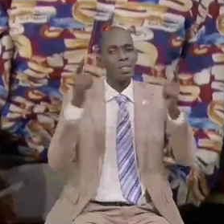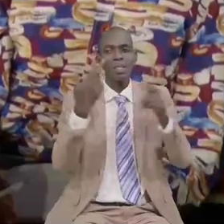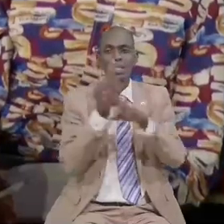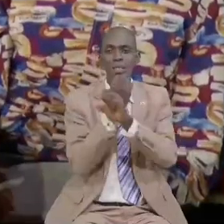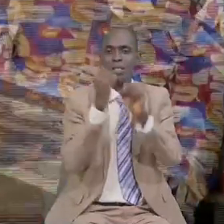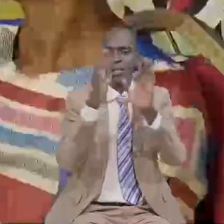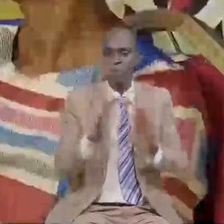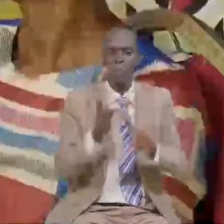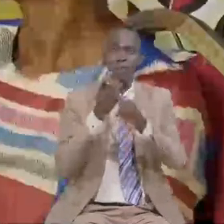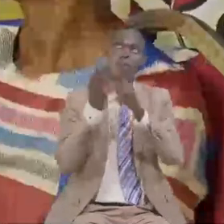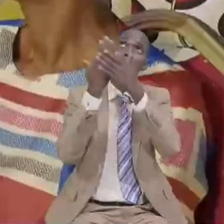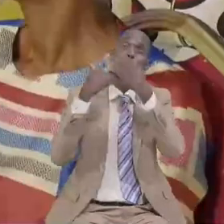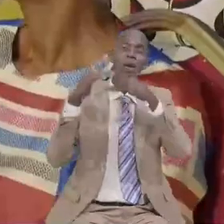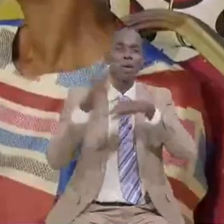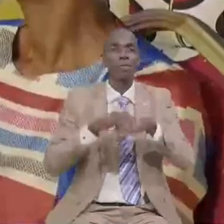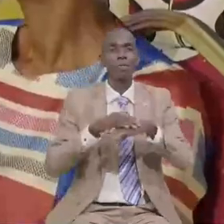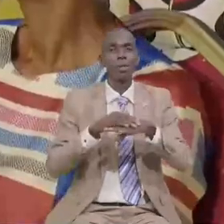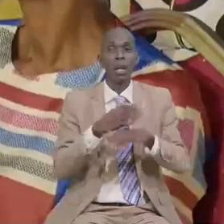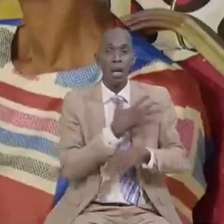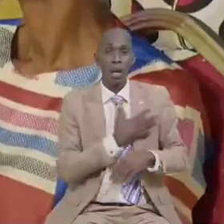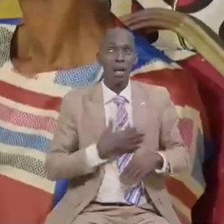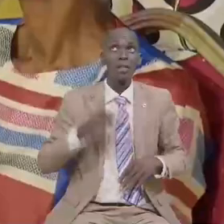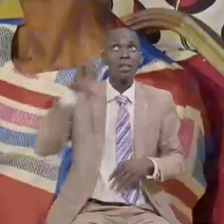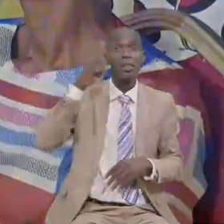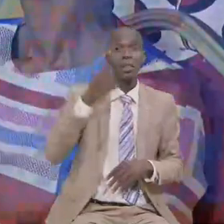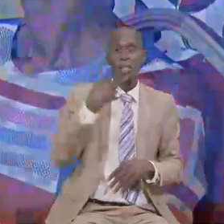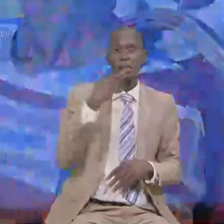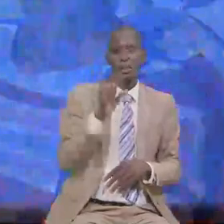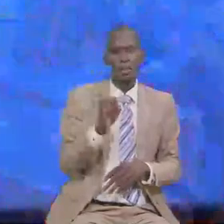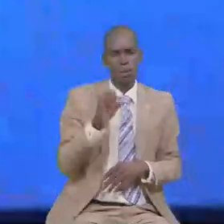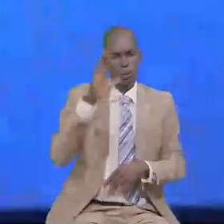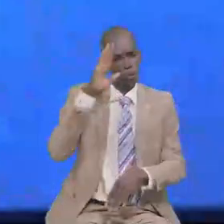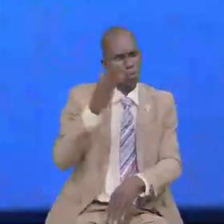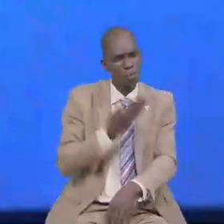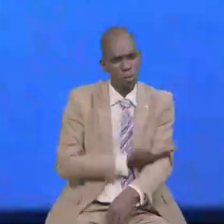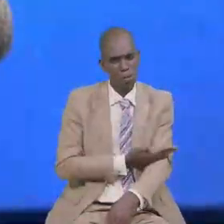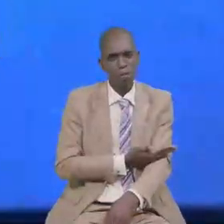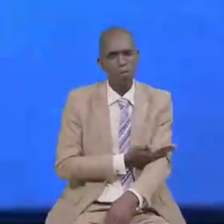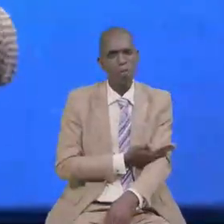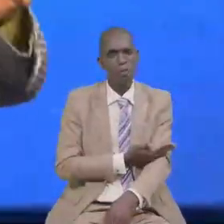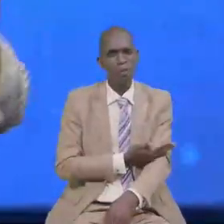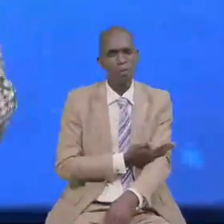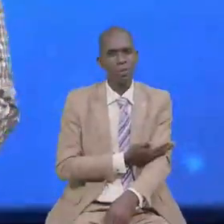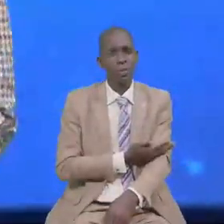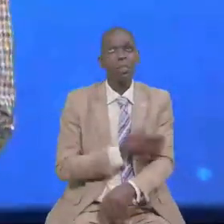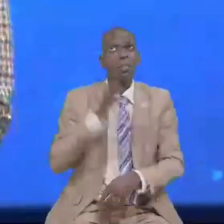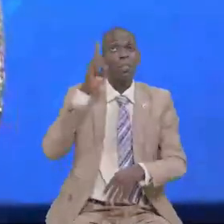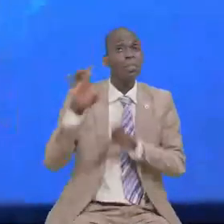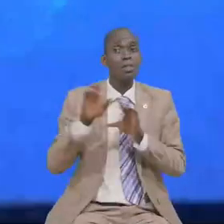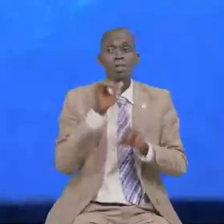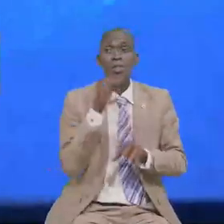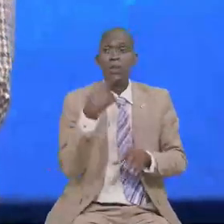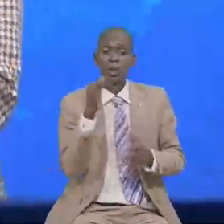grand rédempteur du ciel, et dit, mon enfant, il n'a pas